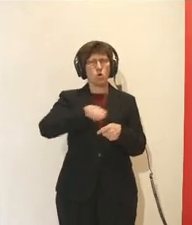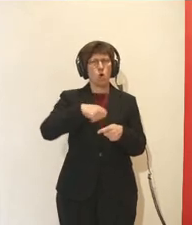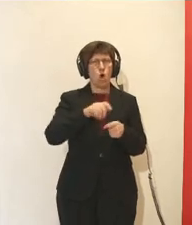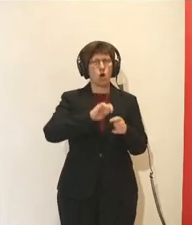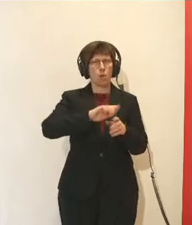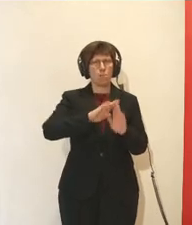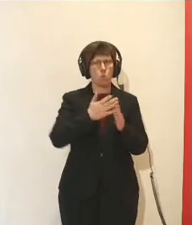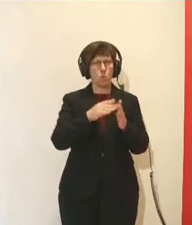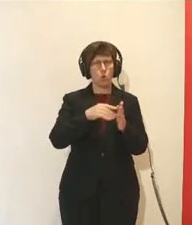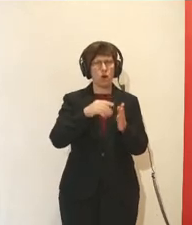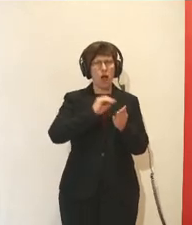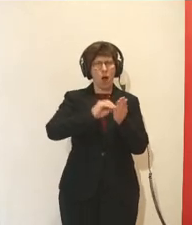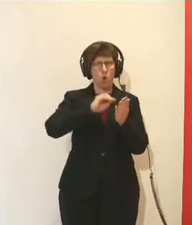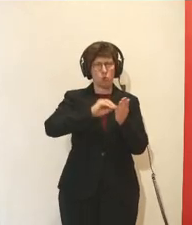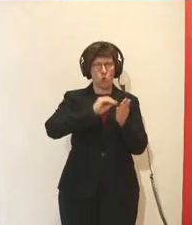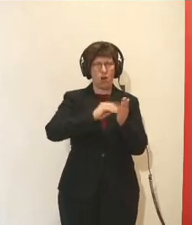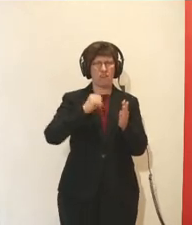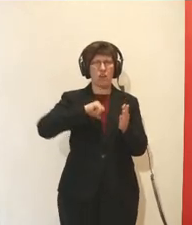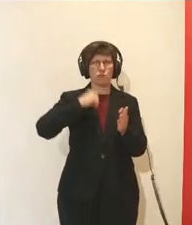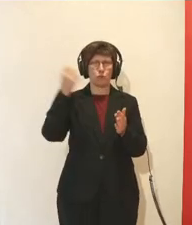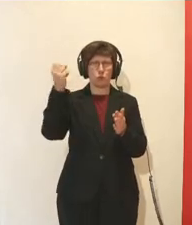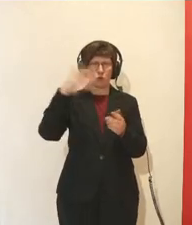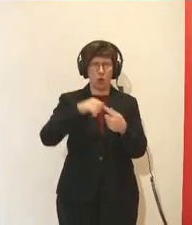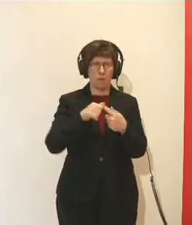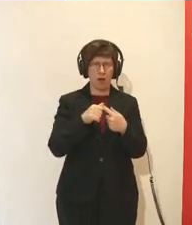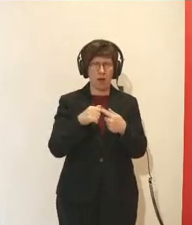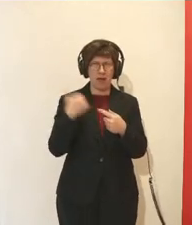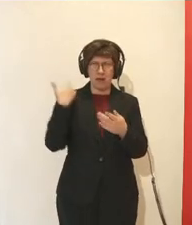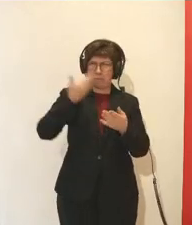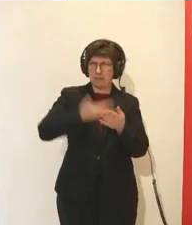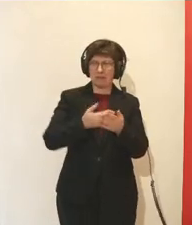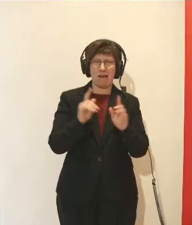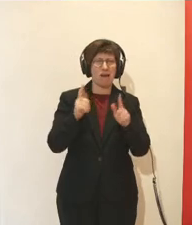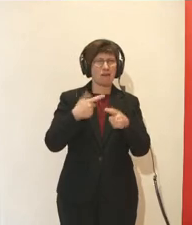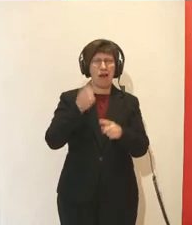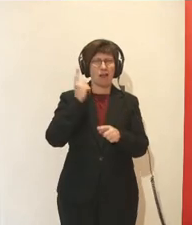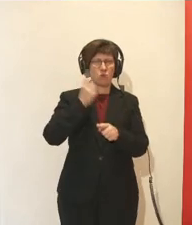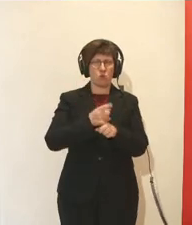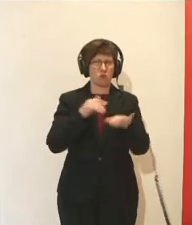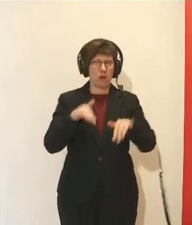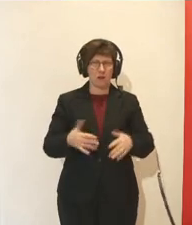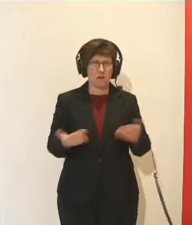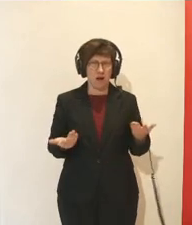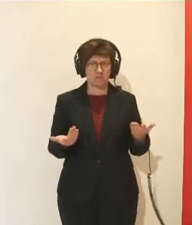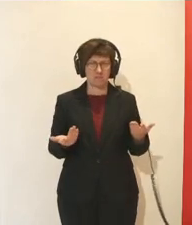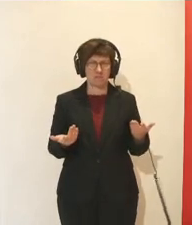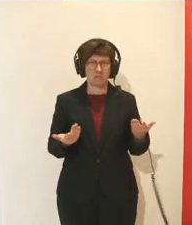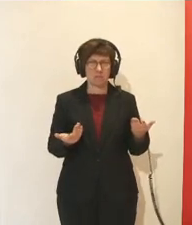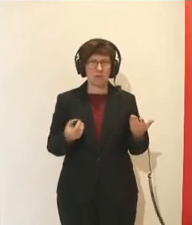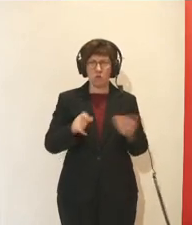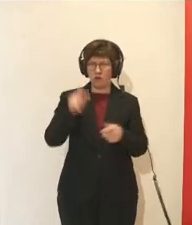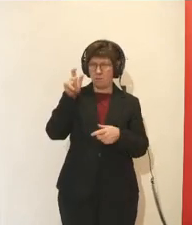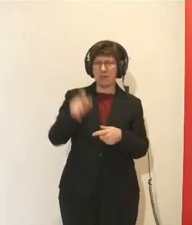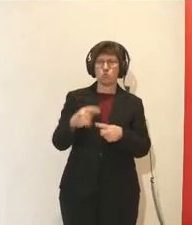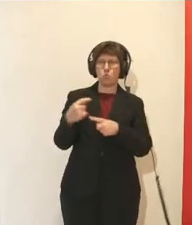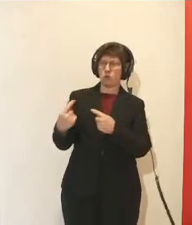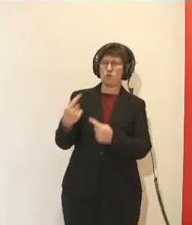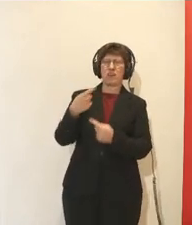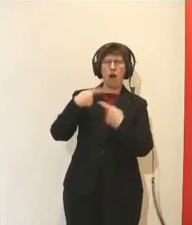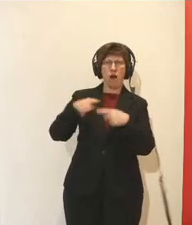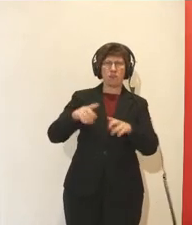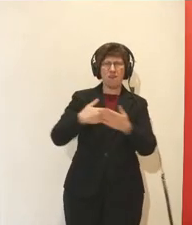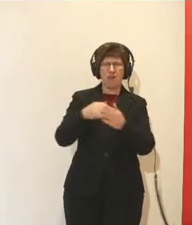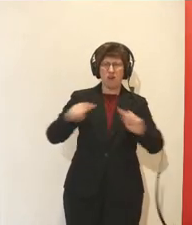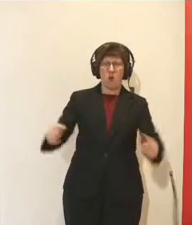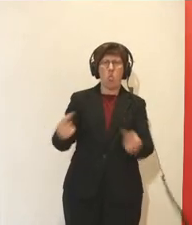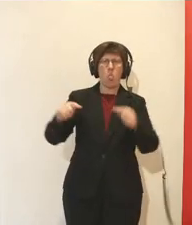im frühsommer und da ist bis jetzt noch kein urteil gefällt und das heißt dieser mensch kann gegen andere menschen